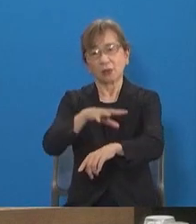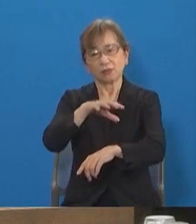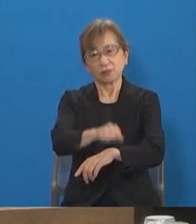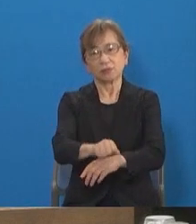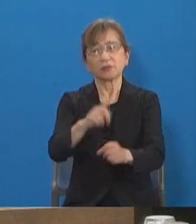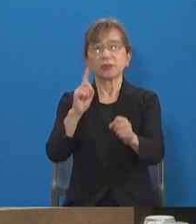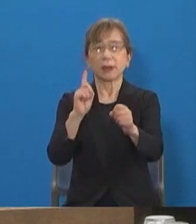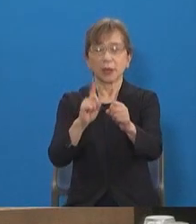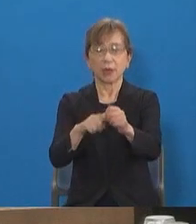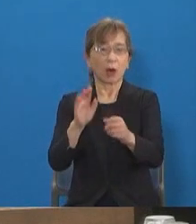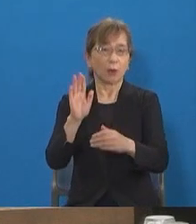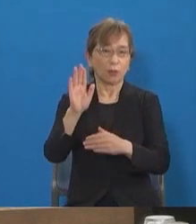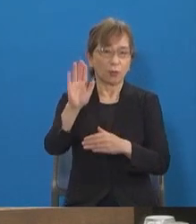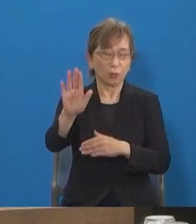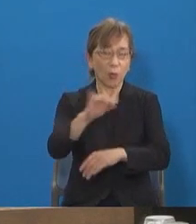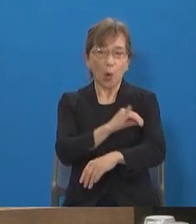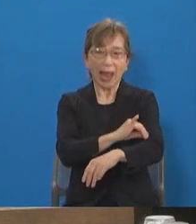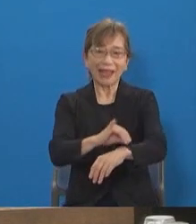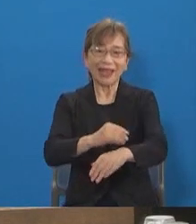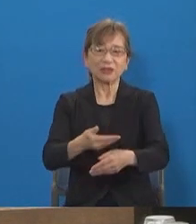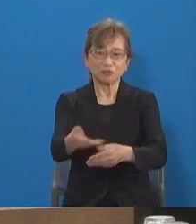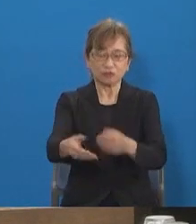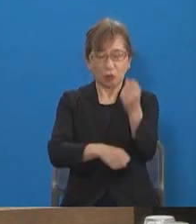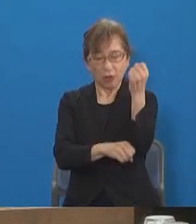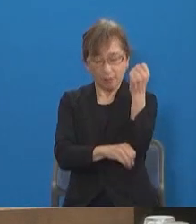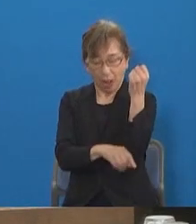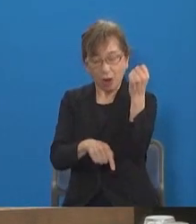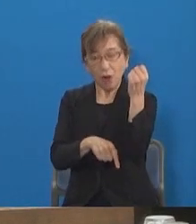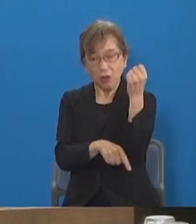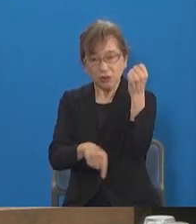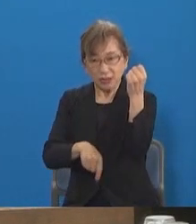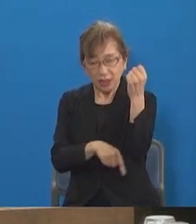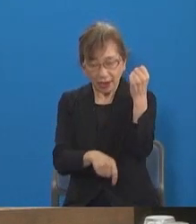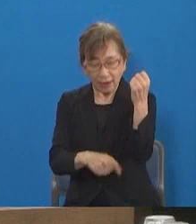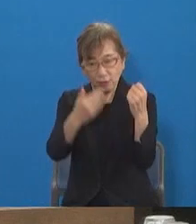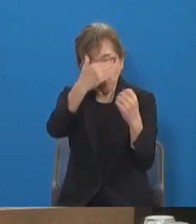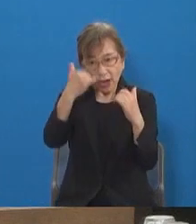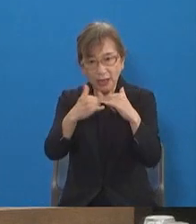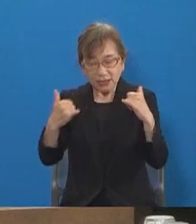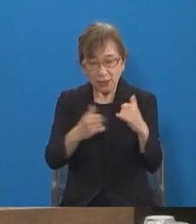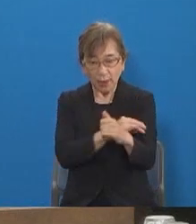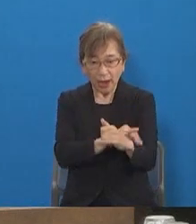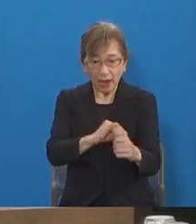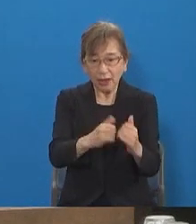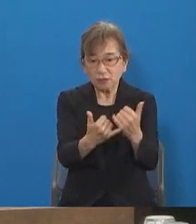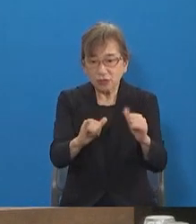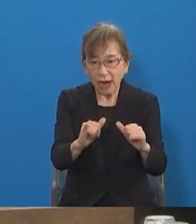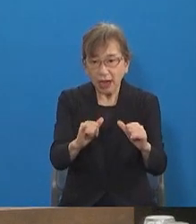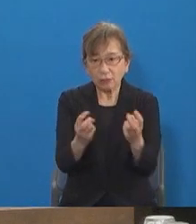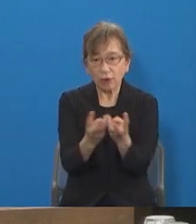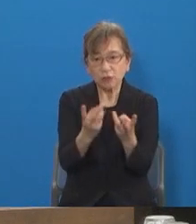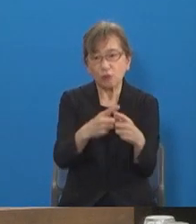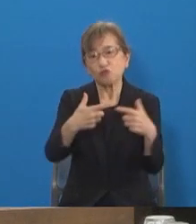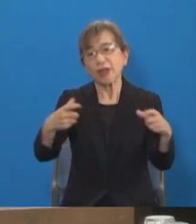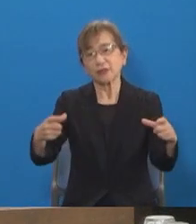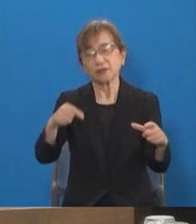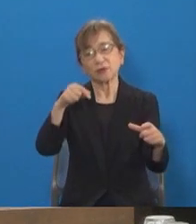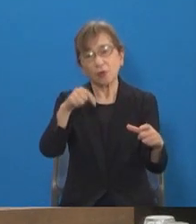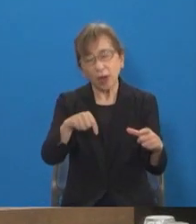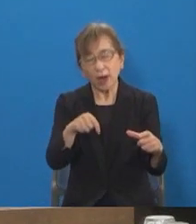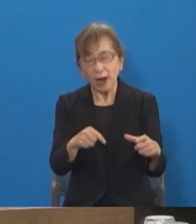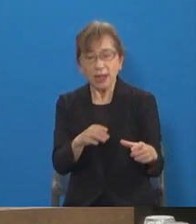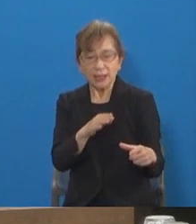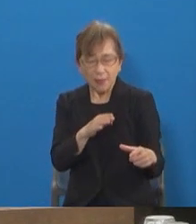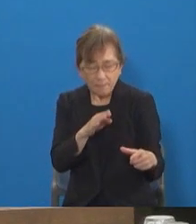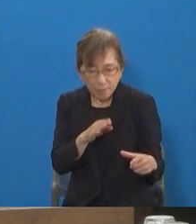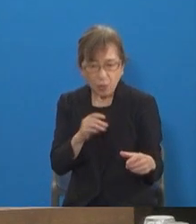ためには、今後、献血基盤を支える若年層の献血者をいかに増やすかが喫緊の課題とな